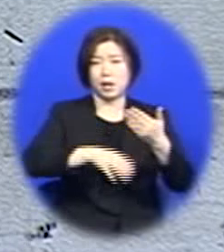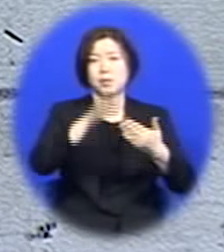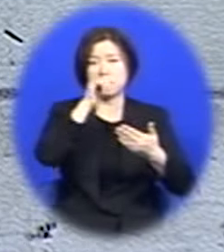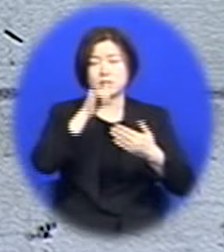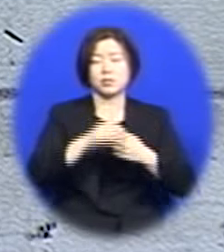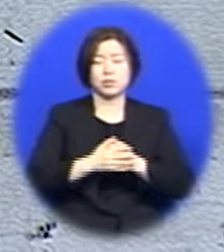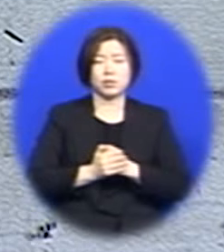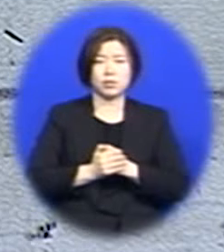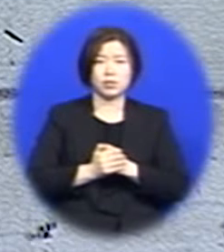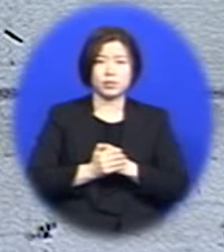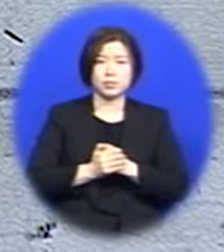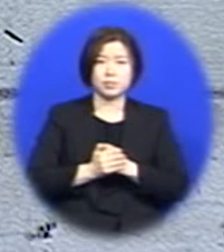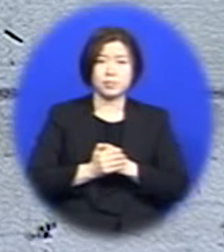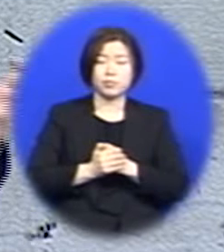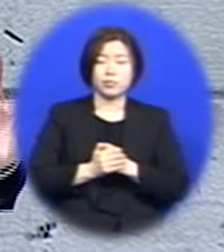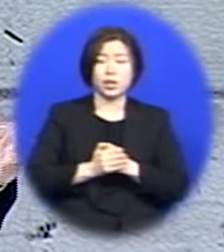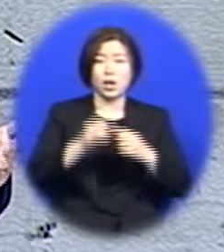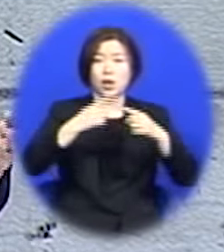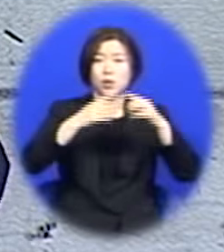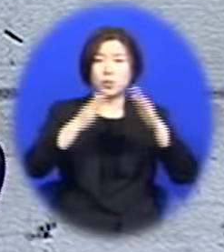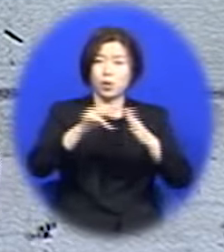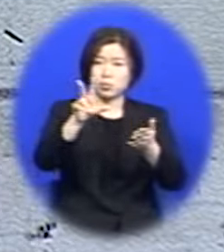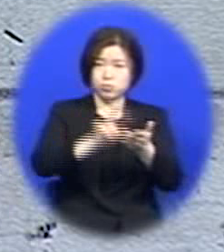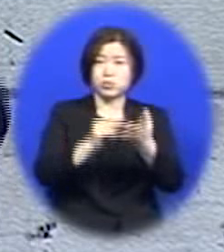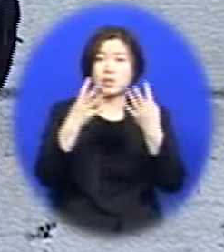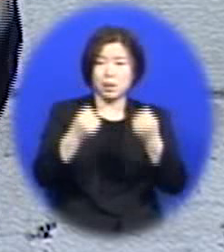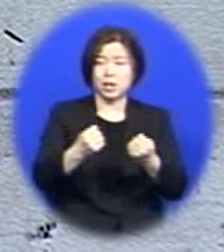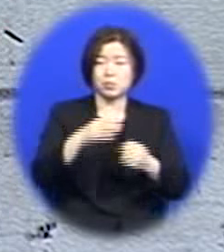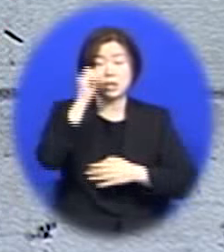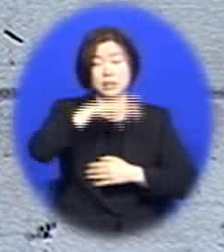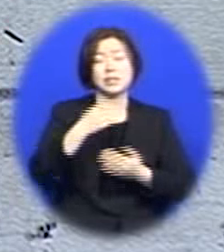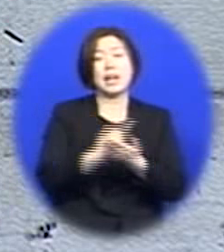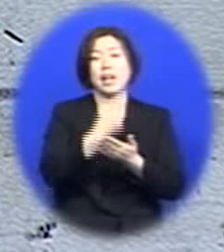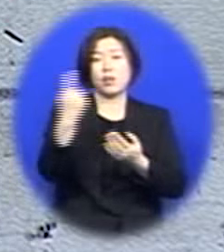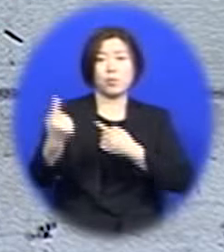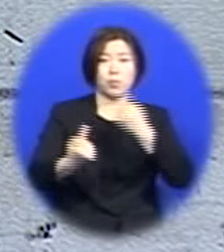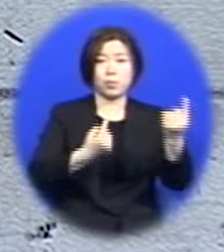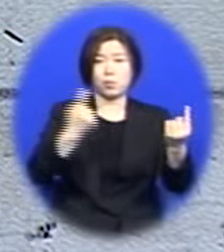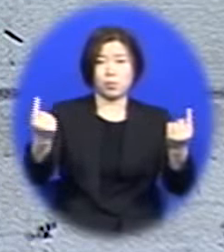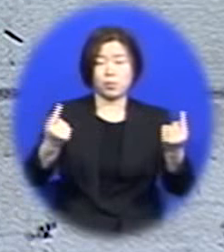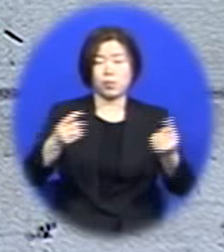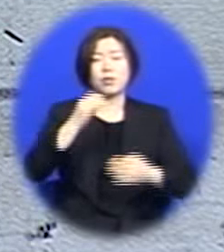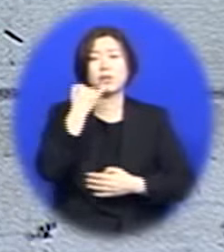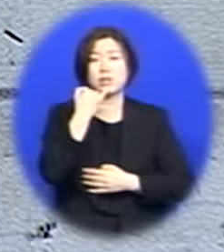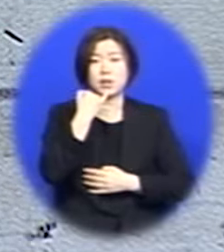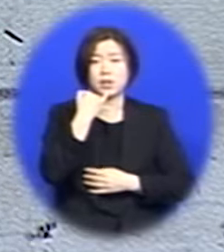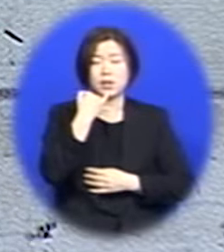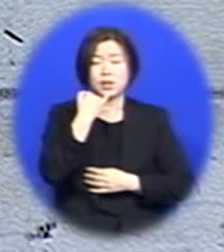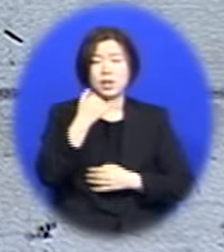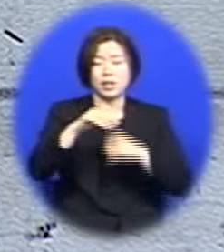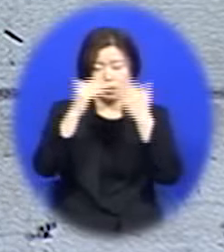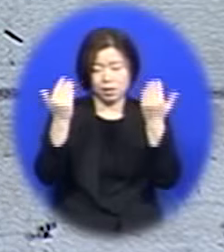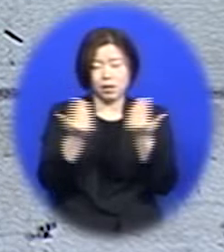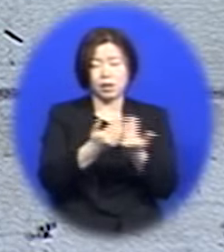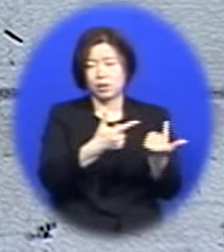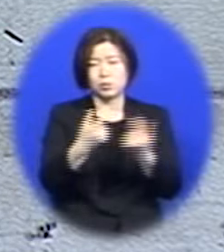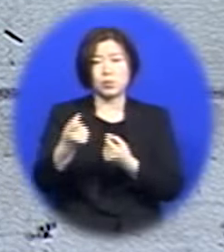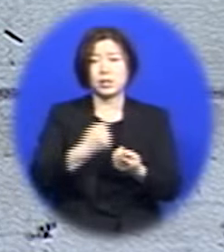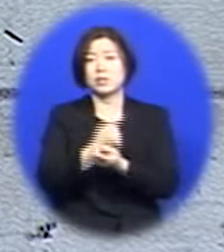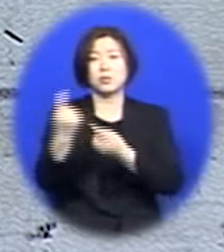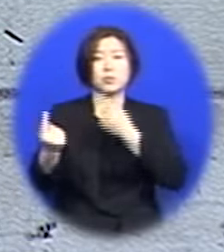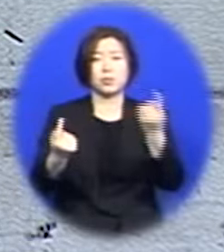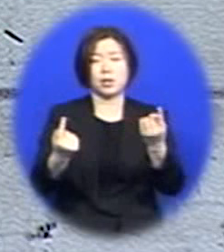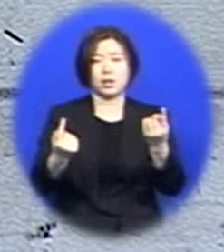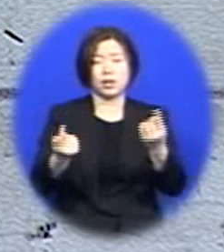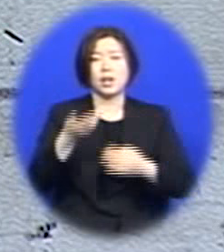남았더라고. 아니, 교회가 문제가 많으면 그냥 떠나면 되는 거죠. 다들 그렇게 떠났거든요.